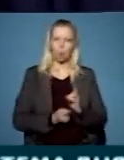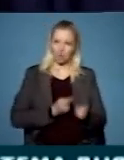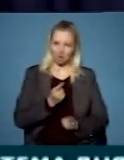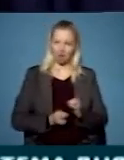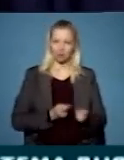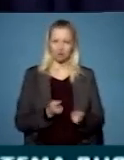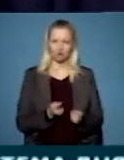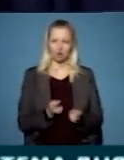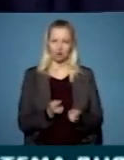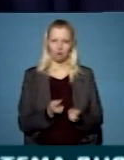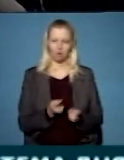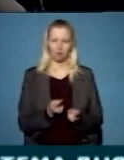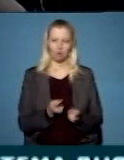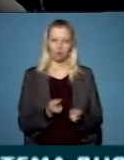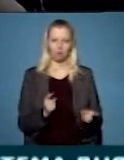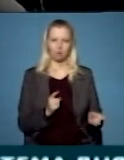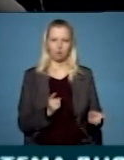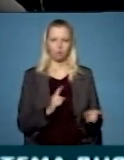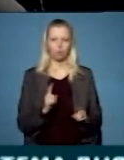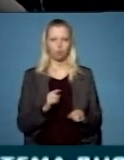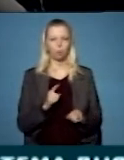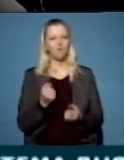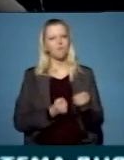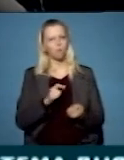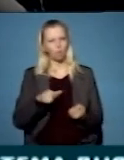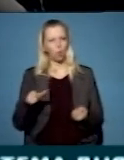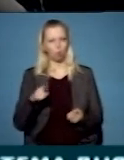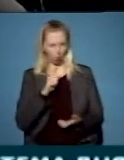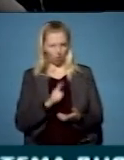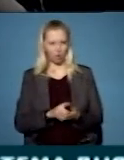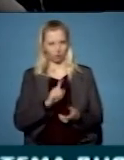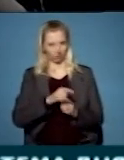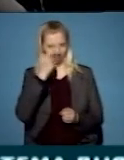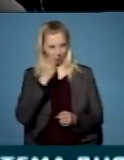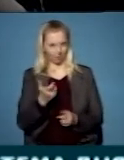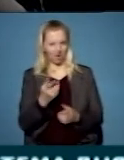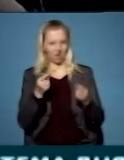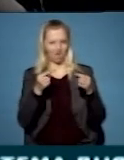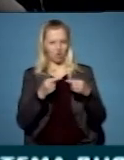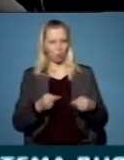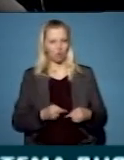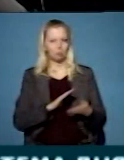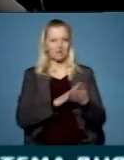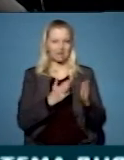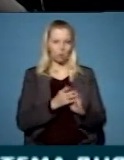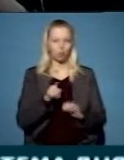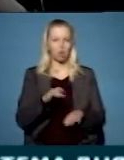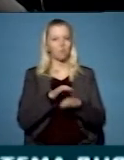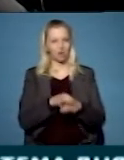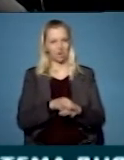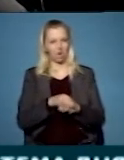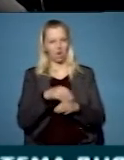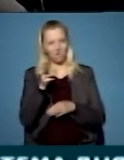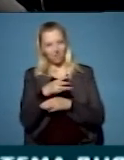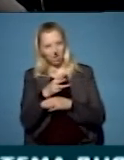мінятися, скажімо так, щоб от водії, вони мають бути попереджені якимись відповідними знаками, що там так ведеться відео